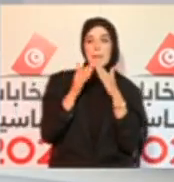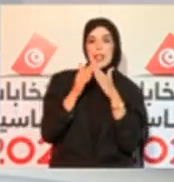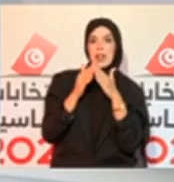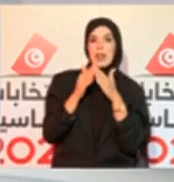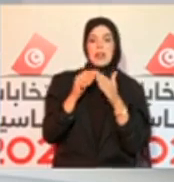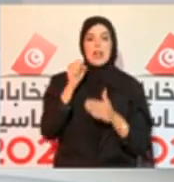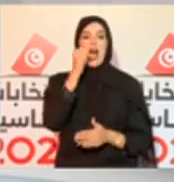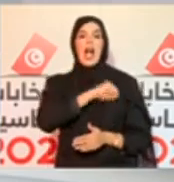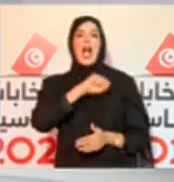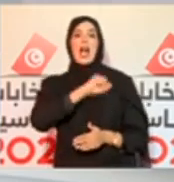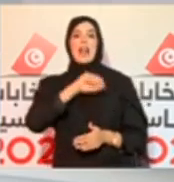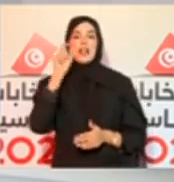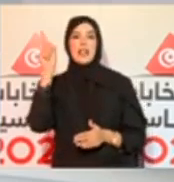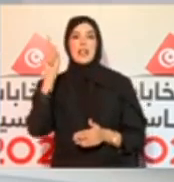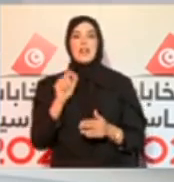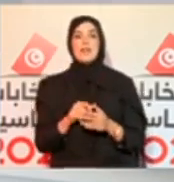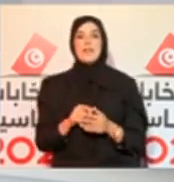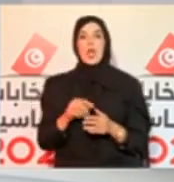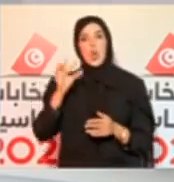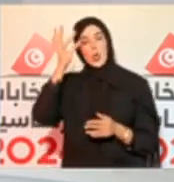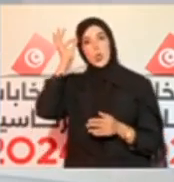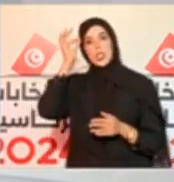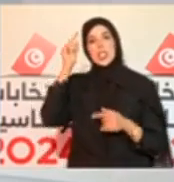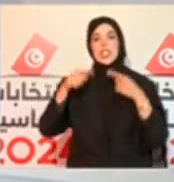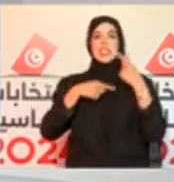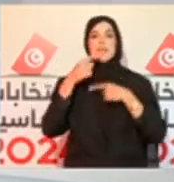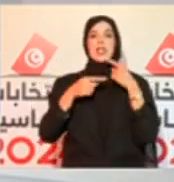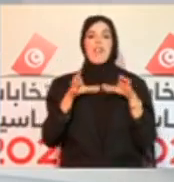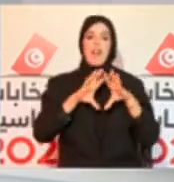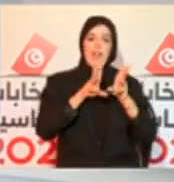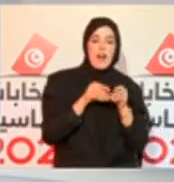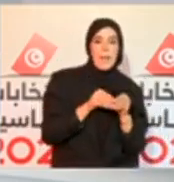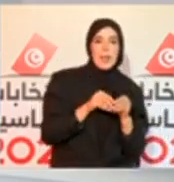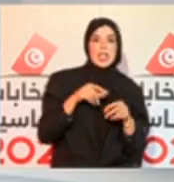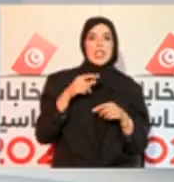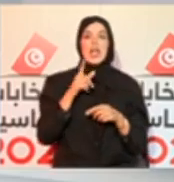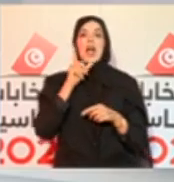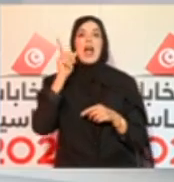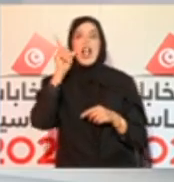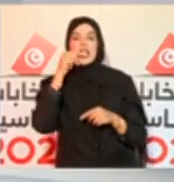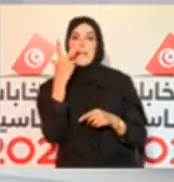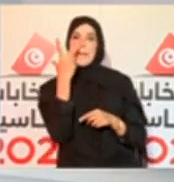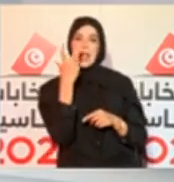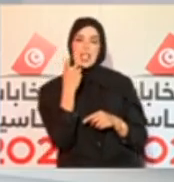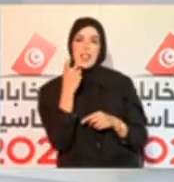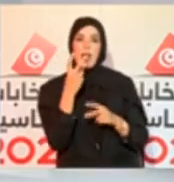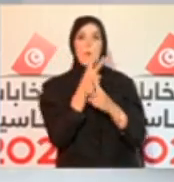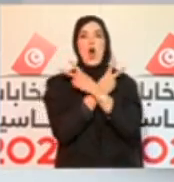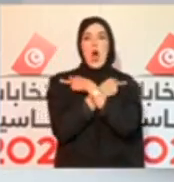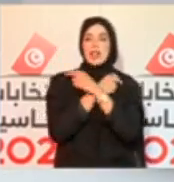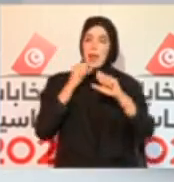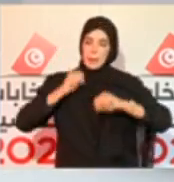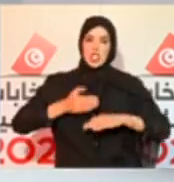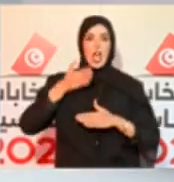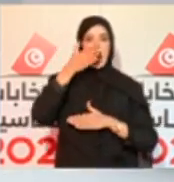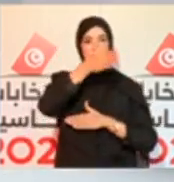لكندا انا وكاي تونسيه معناها فما ديما شكون في العائله يقوللك ساعات يلزمني ناخذ ثلاث ايام كونجي باش نجم نمشي لمركز